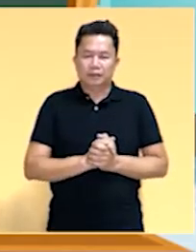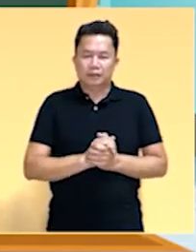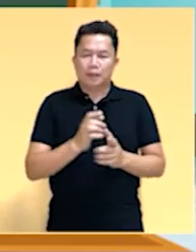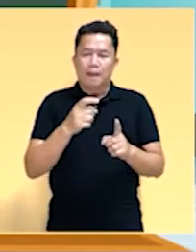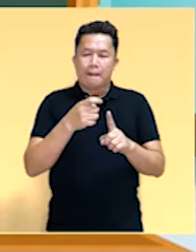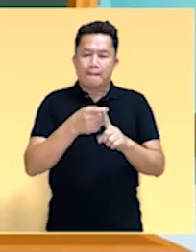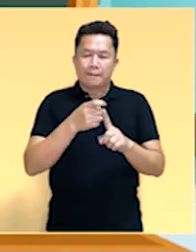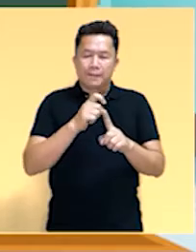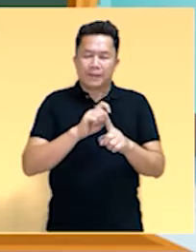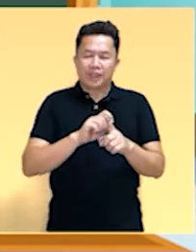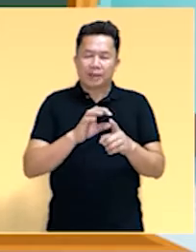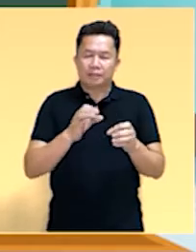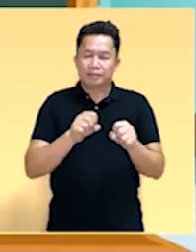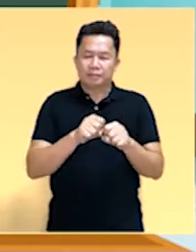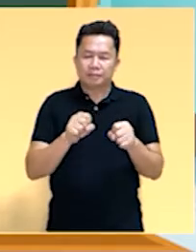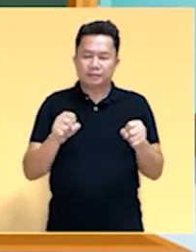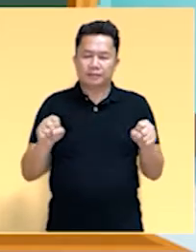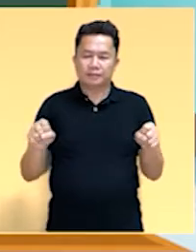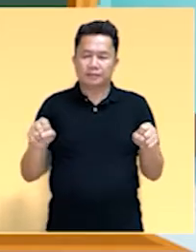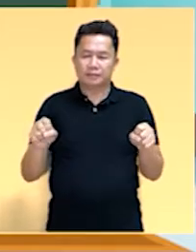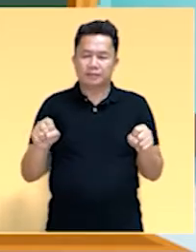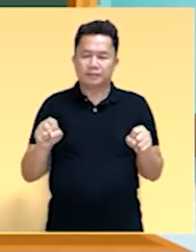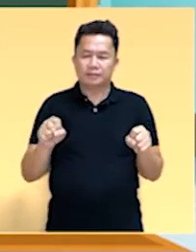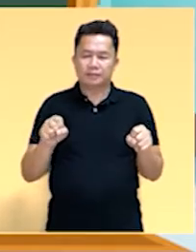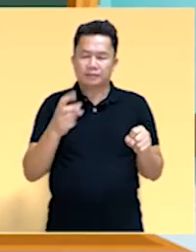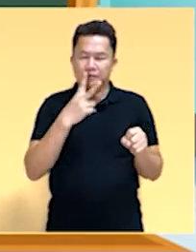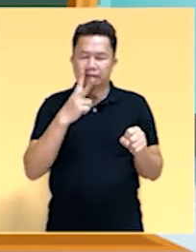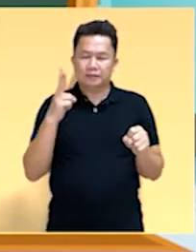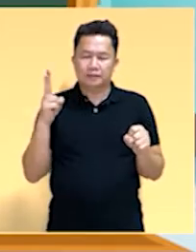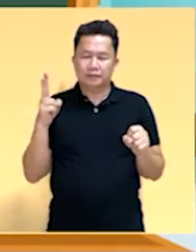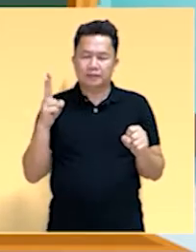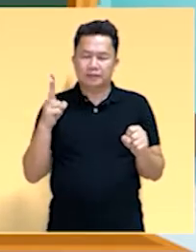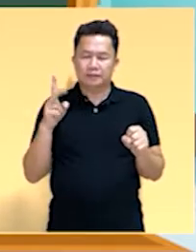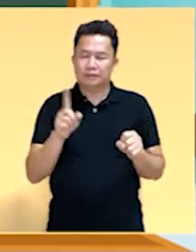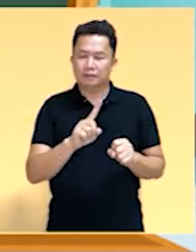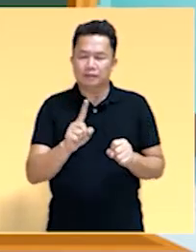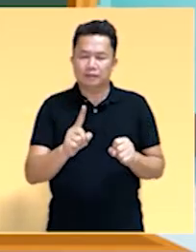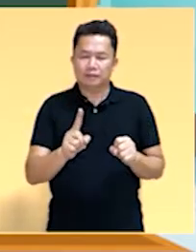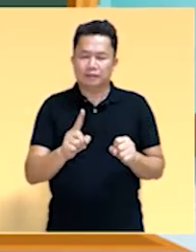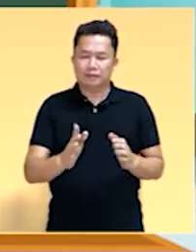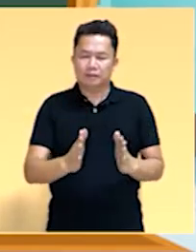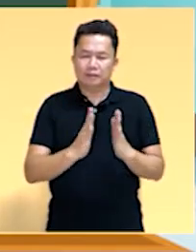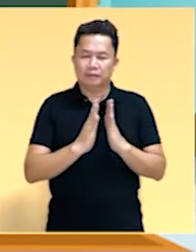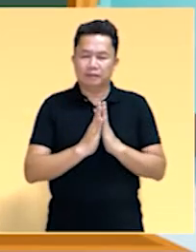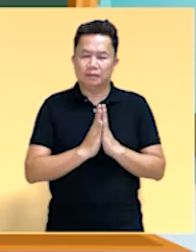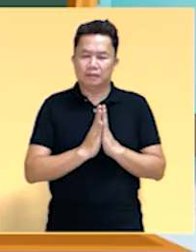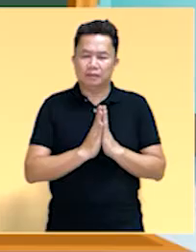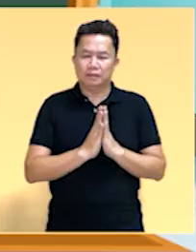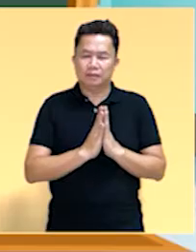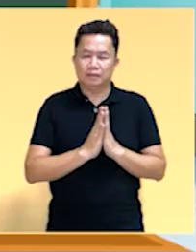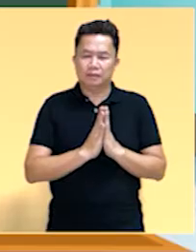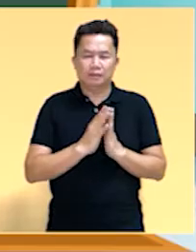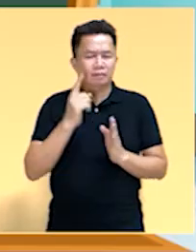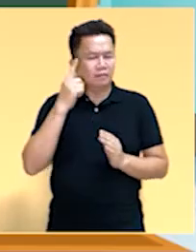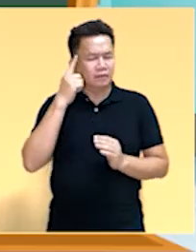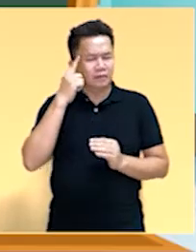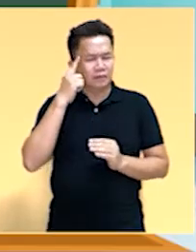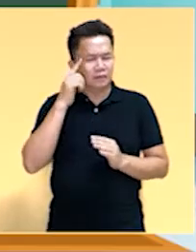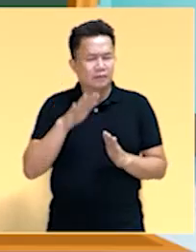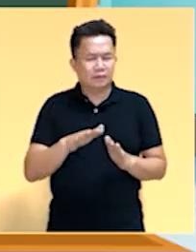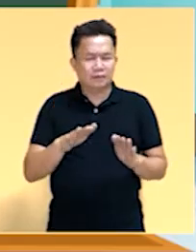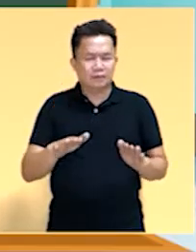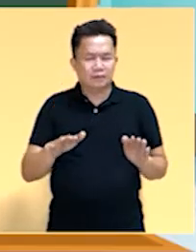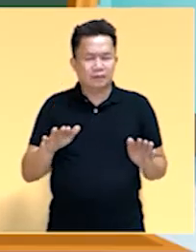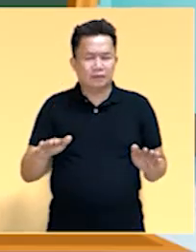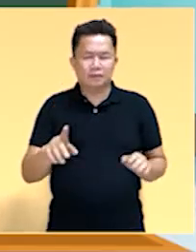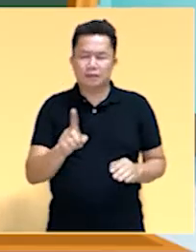Mula sa pangungusap na ito, makikita natin ang what is asked. Sa tingin ninyo mga bata,